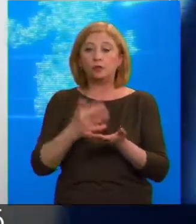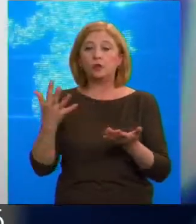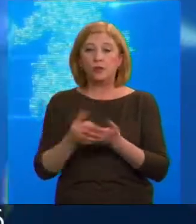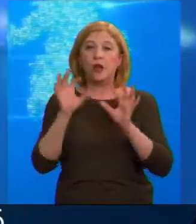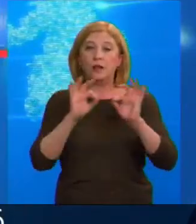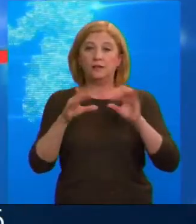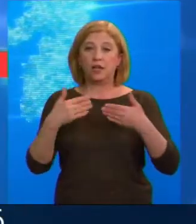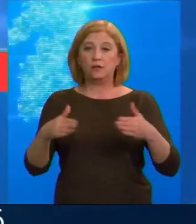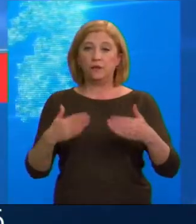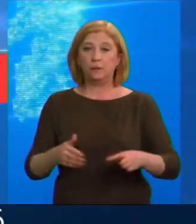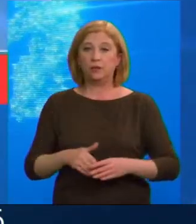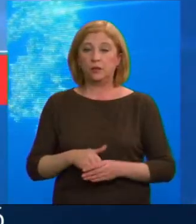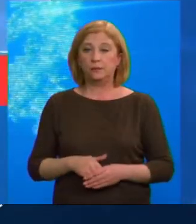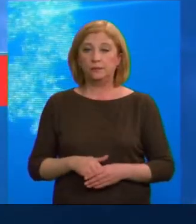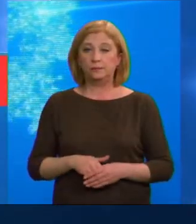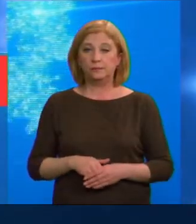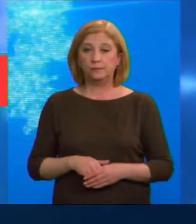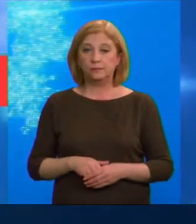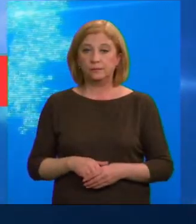выпуске.